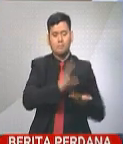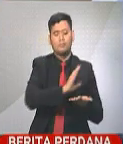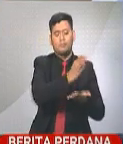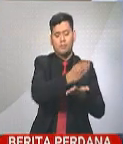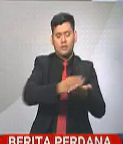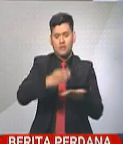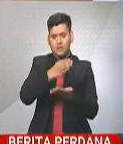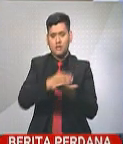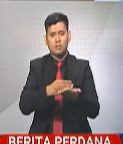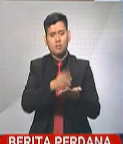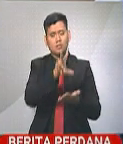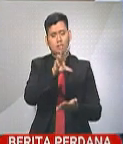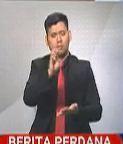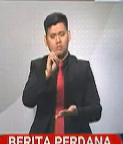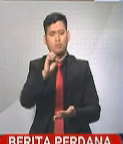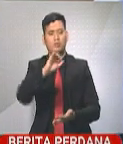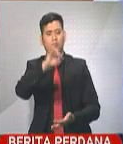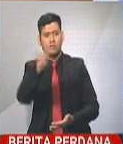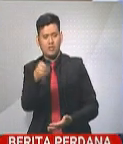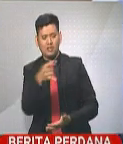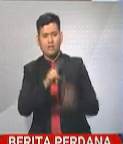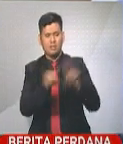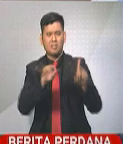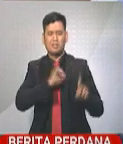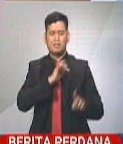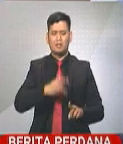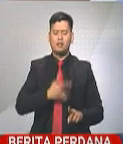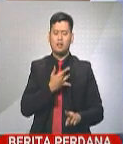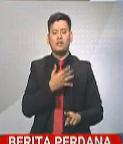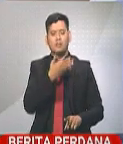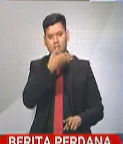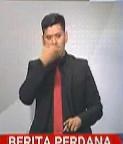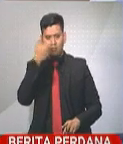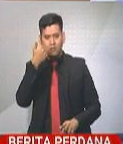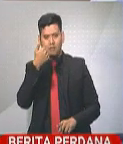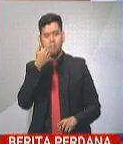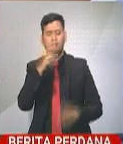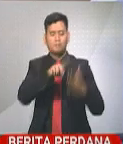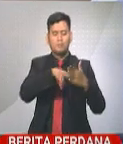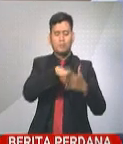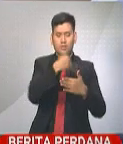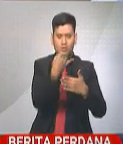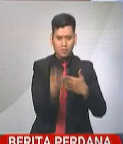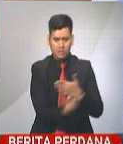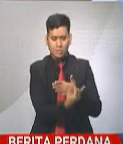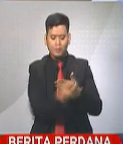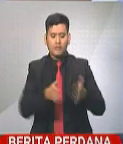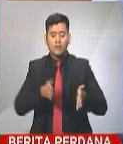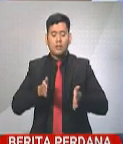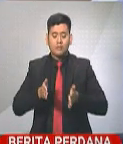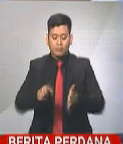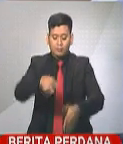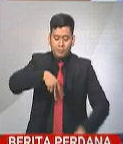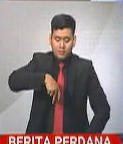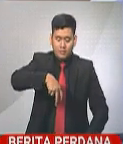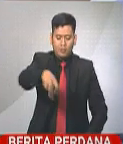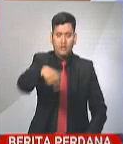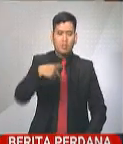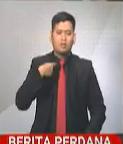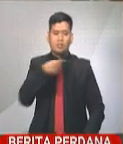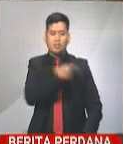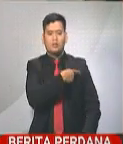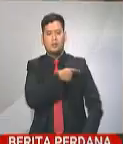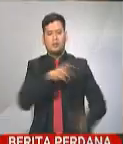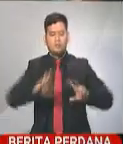RM85 juta itu. Jadi, tapi saya kira agak ada baik supaya projek pejalan kaki itu pun kita bina